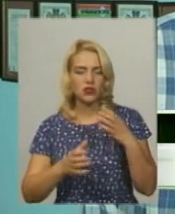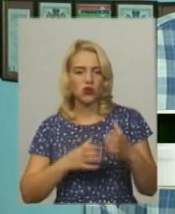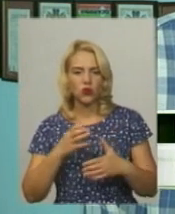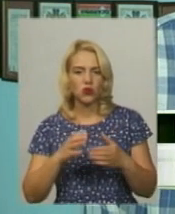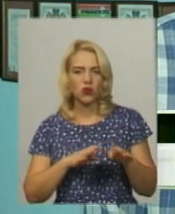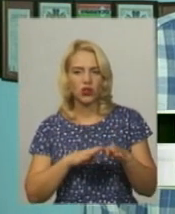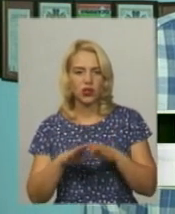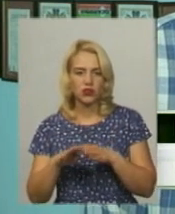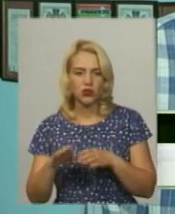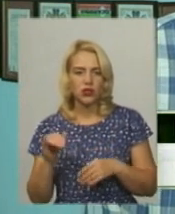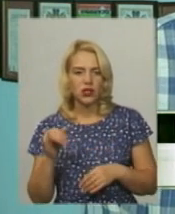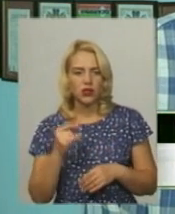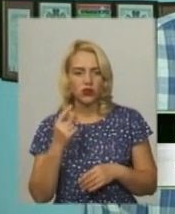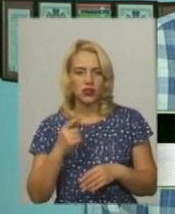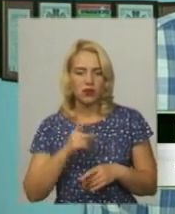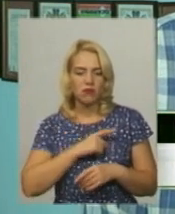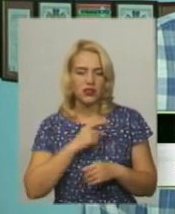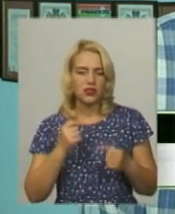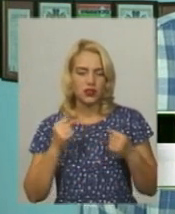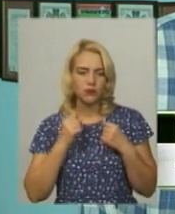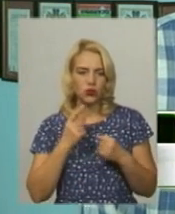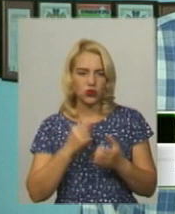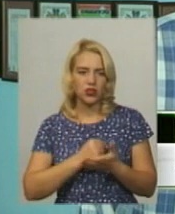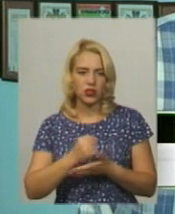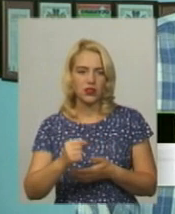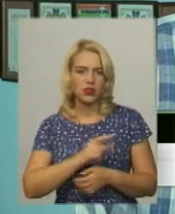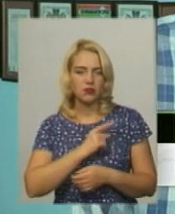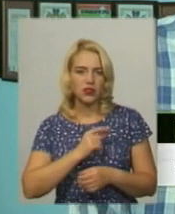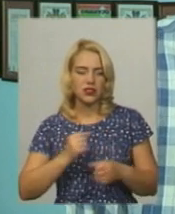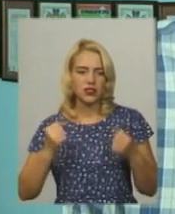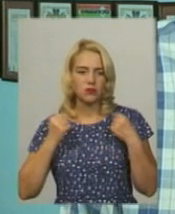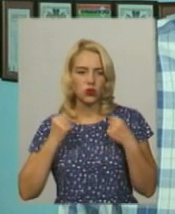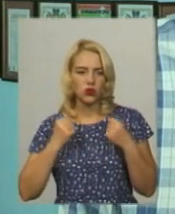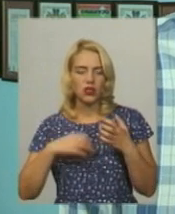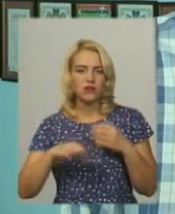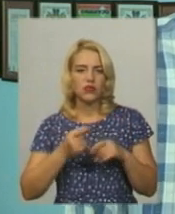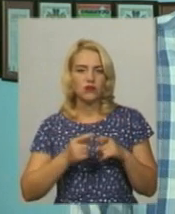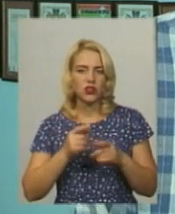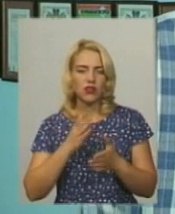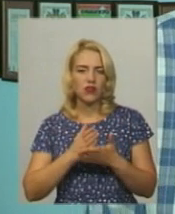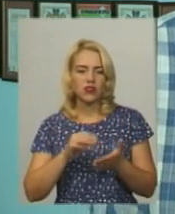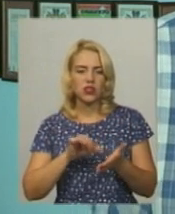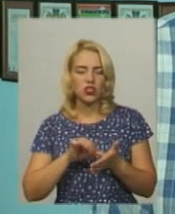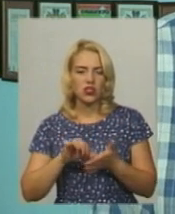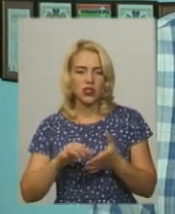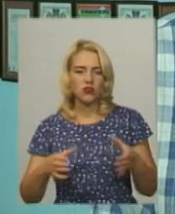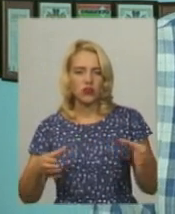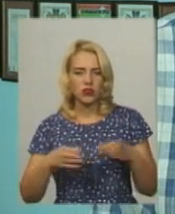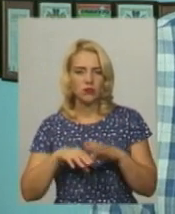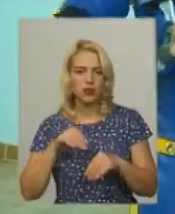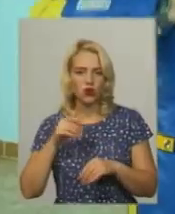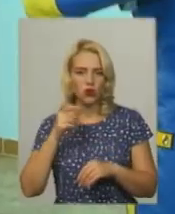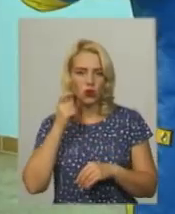і один майстер спорту, один кандидат майстра спорту. Всі вони являються членами збірної команди